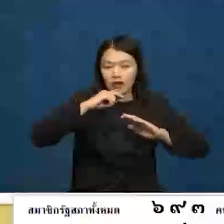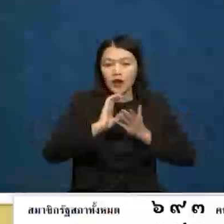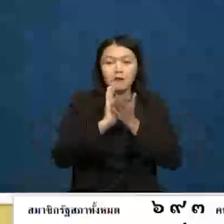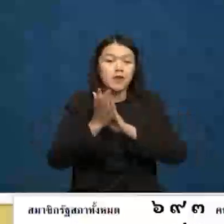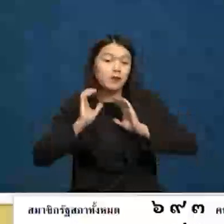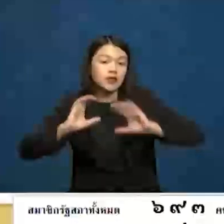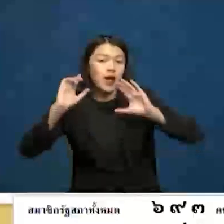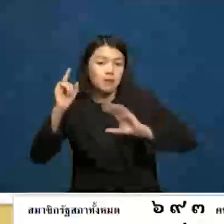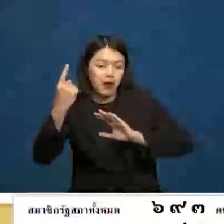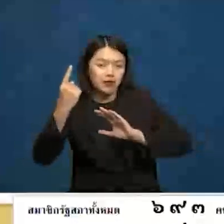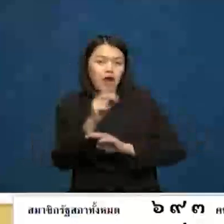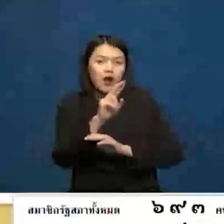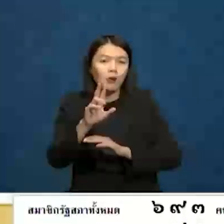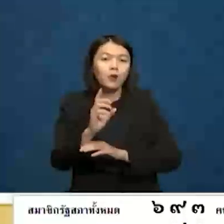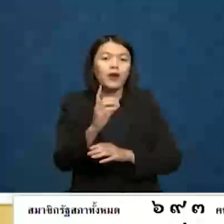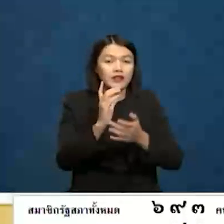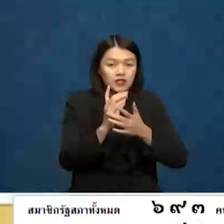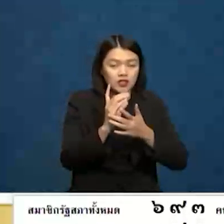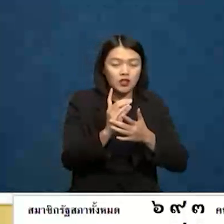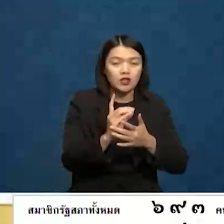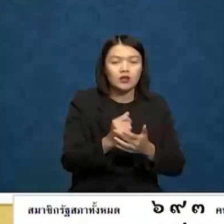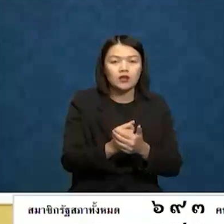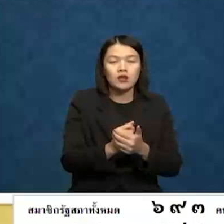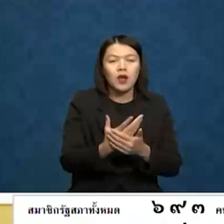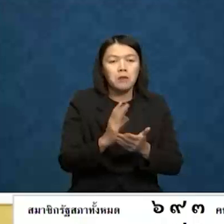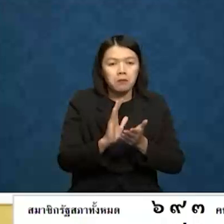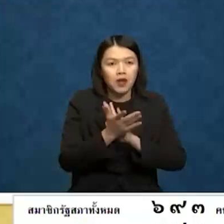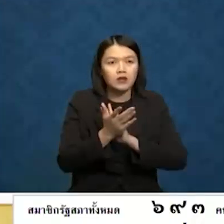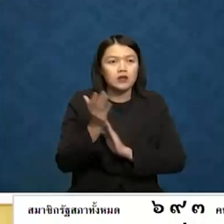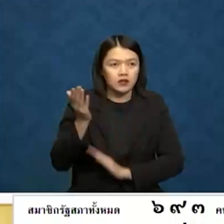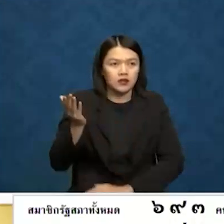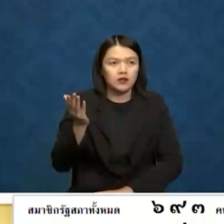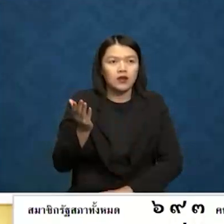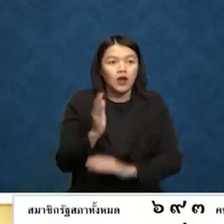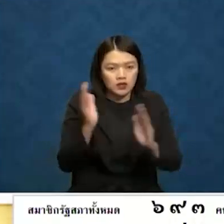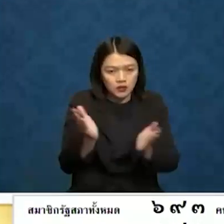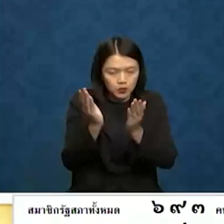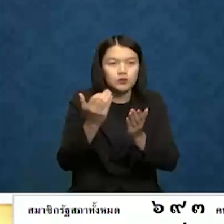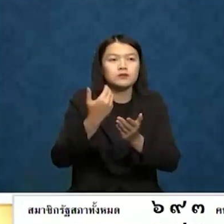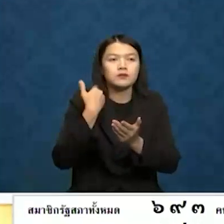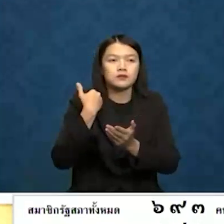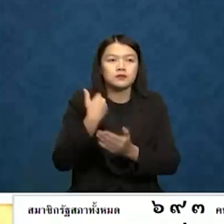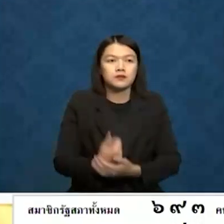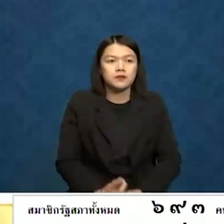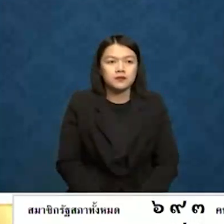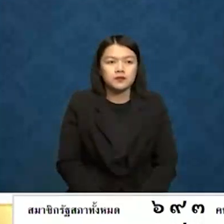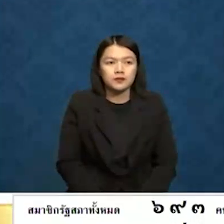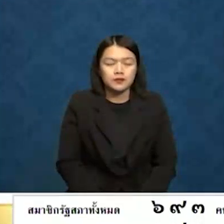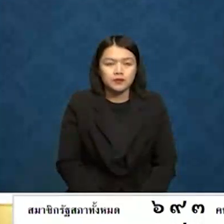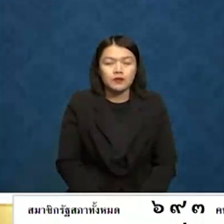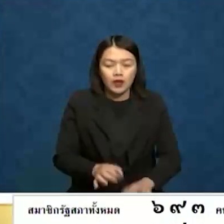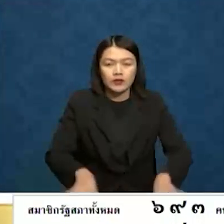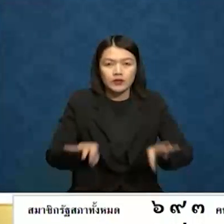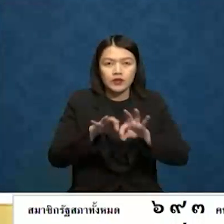ราชการใหม่ที่เป็นระบบดิจิทัลหรือเป็นดิจิทัลกัฟเวอร์เมนต์อันนี้ผมขออนุญาตสนับสนุนนะครับแต่ว่าที่ส